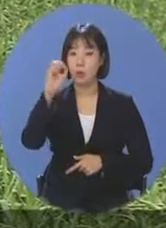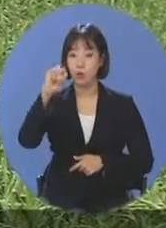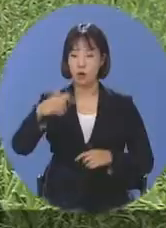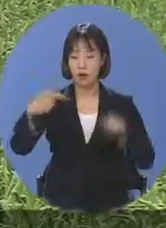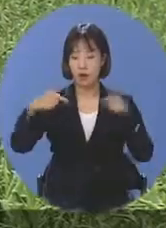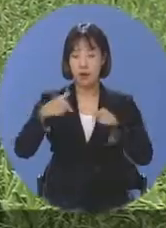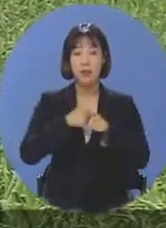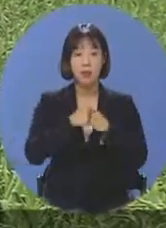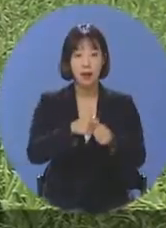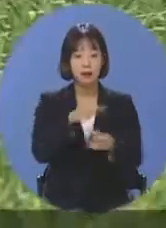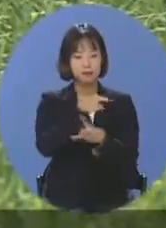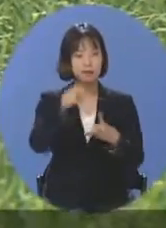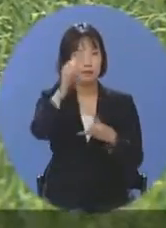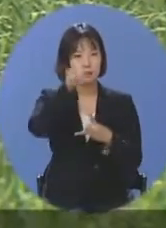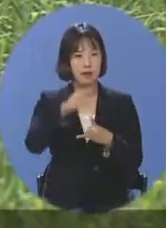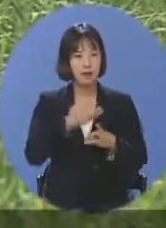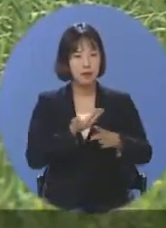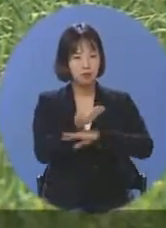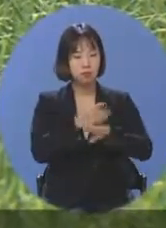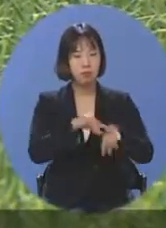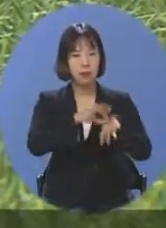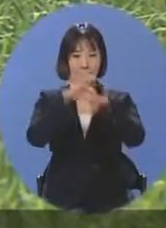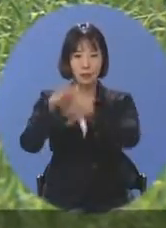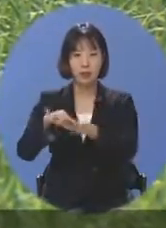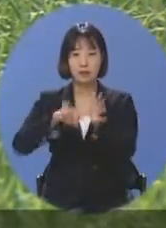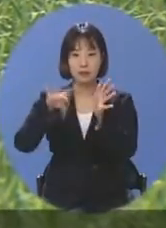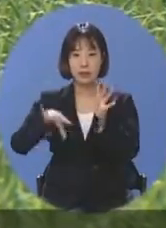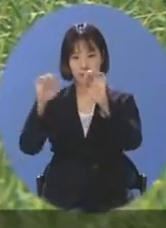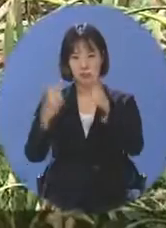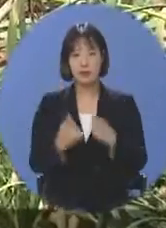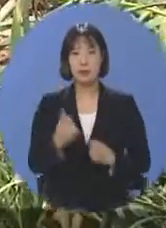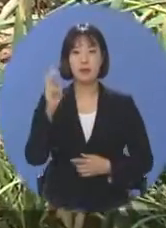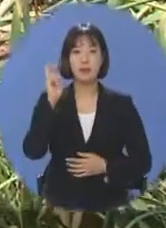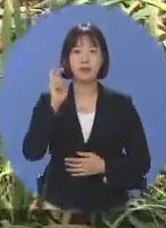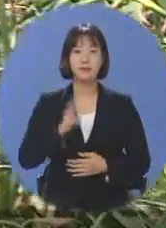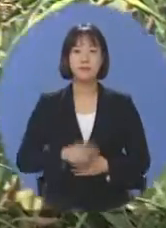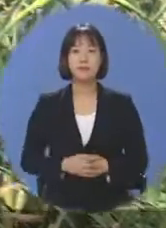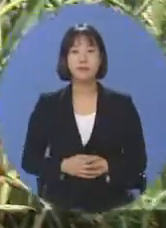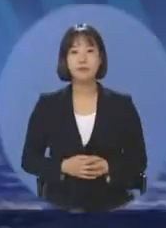결과에 따라서 3분의 1 수준까지 관세율이 낮아질 것으로 전망이 됩니다.